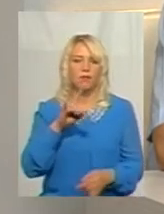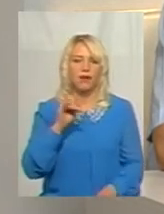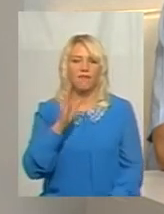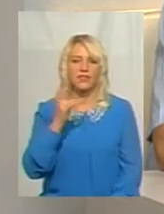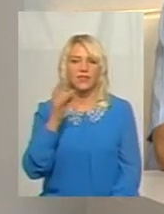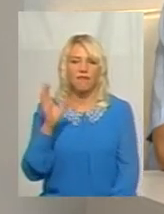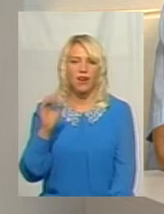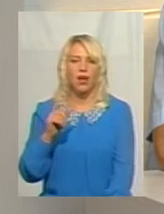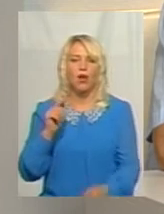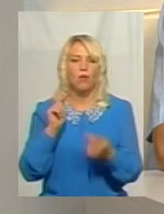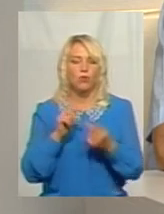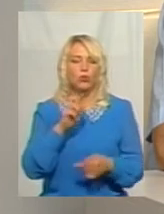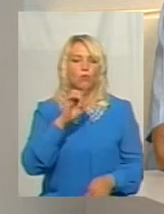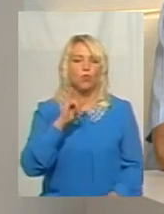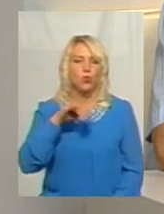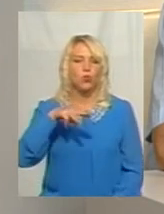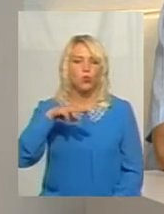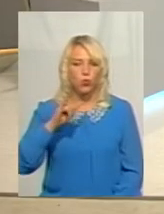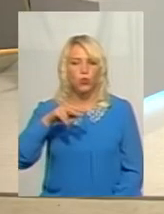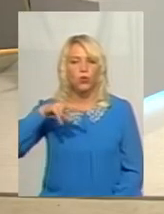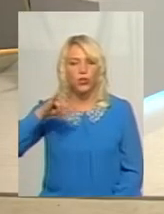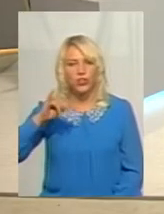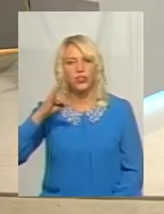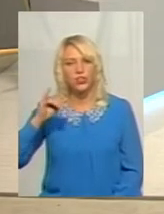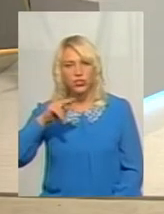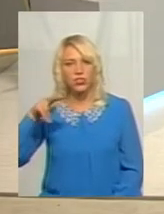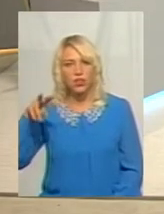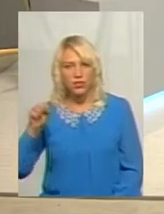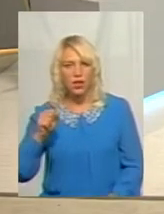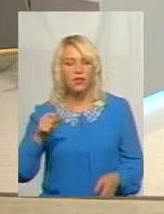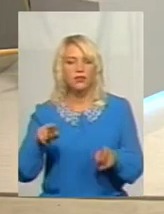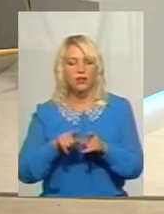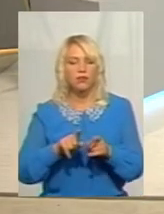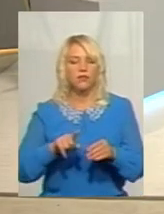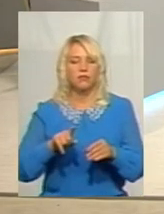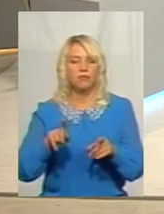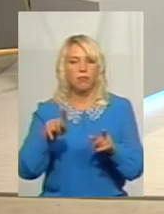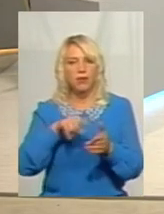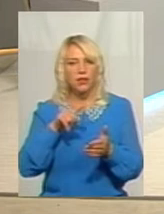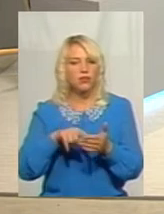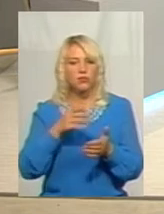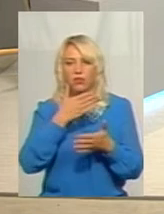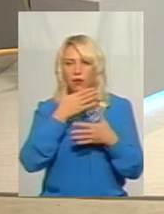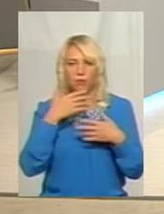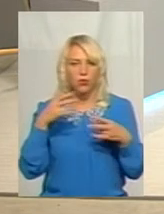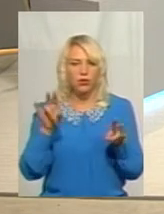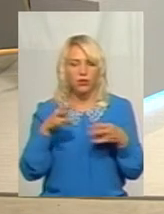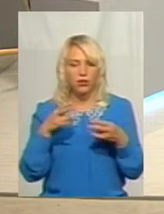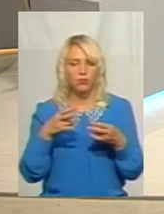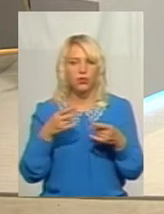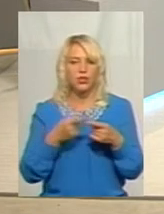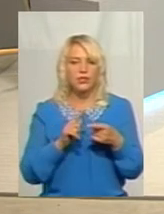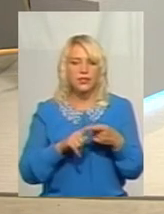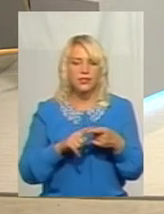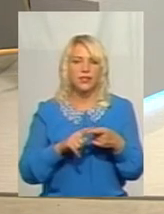протибутулінічна, так поставлено питання, що нема доцільності розпорошувати ці